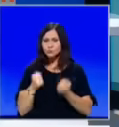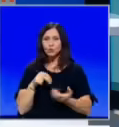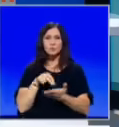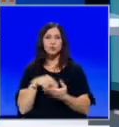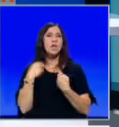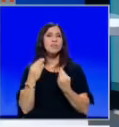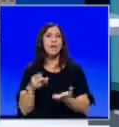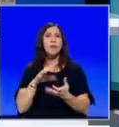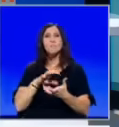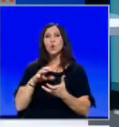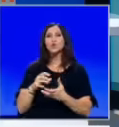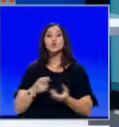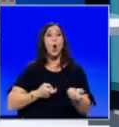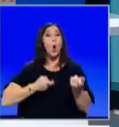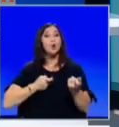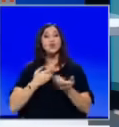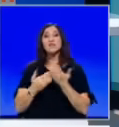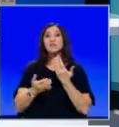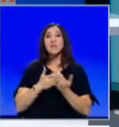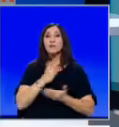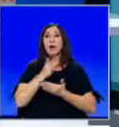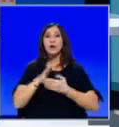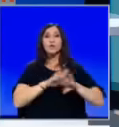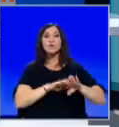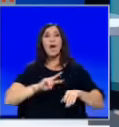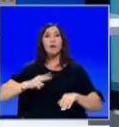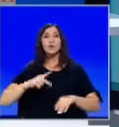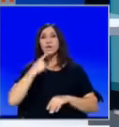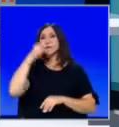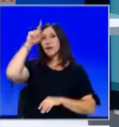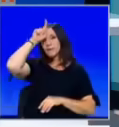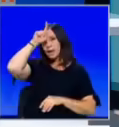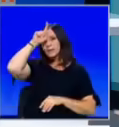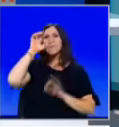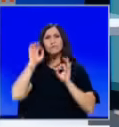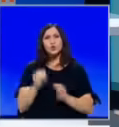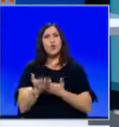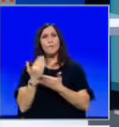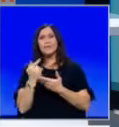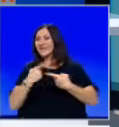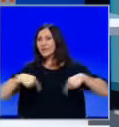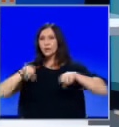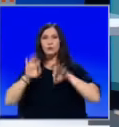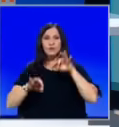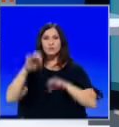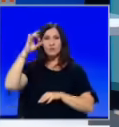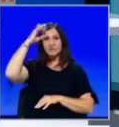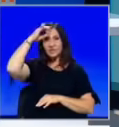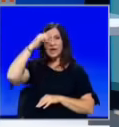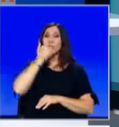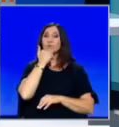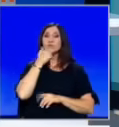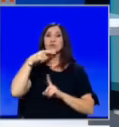позиция и даде политическо оръжие в ръцете на крайнодясната алтернатива за Германия, и то точно преди регионалните избори в неделя в